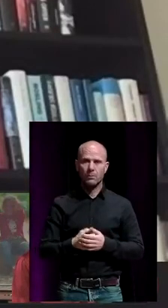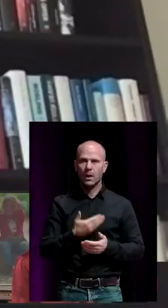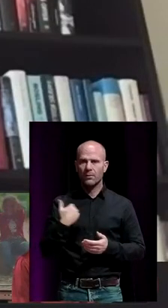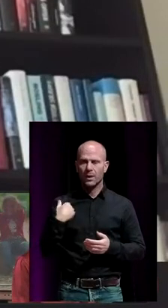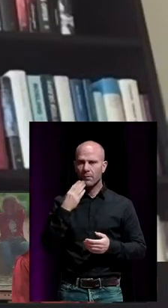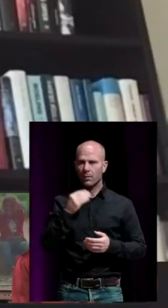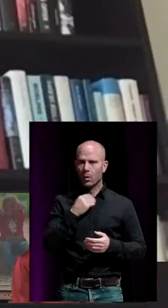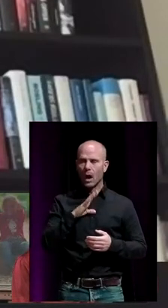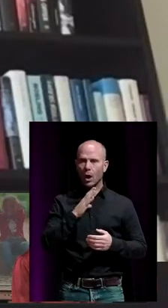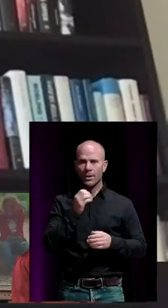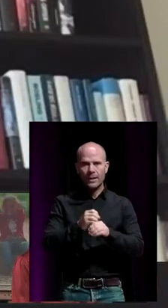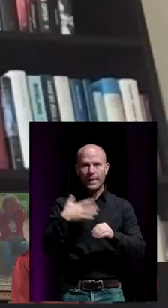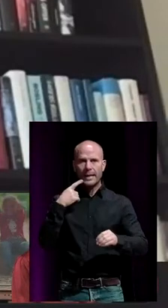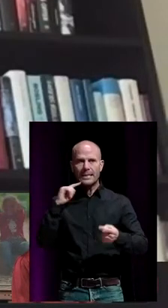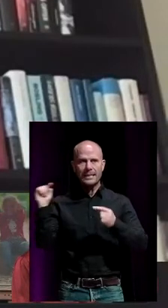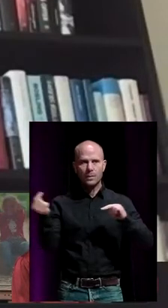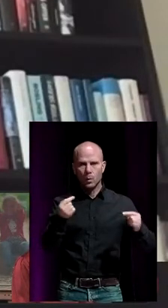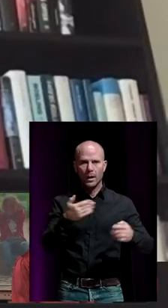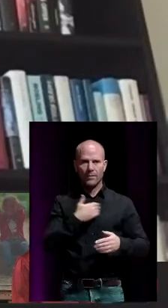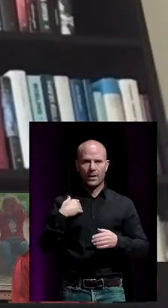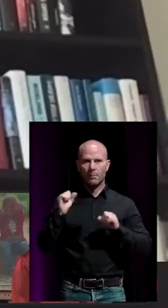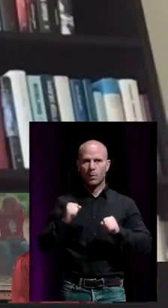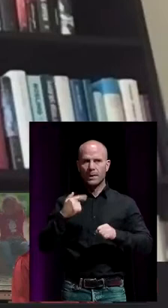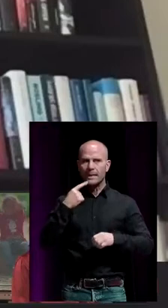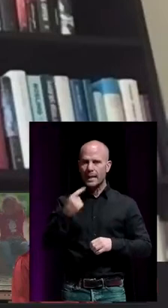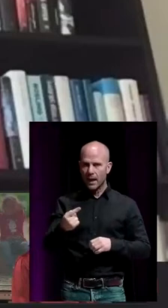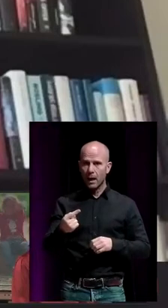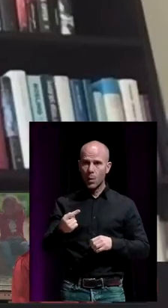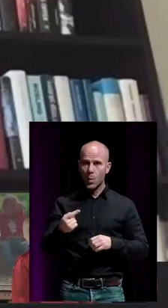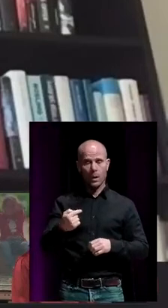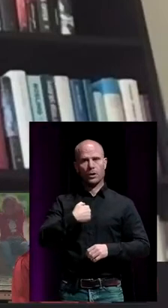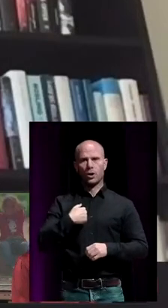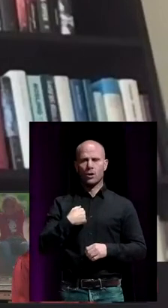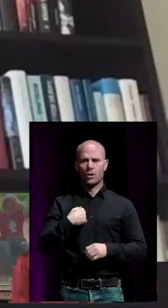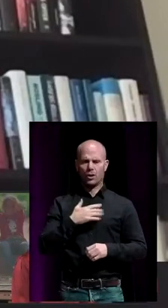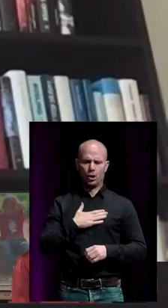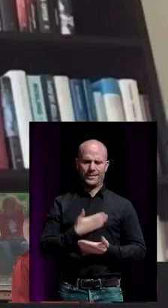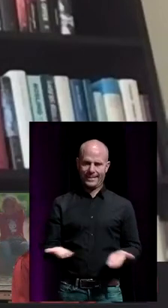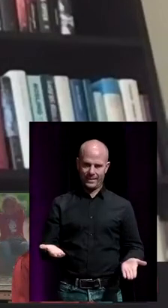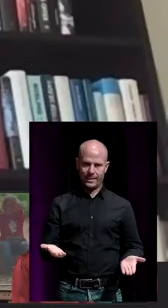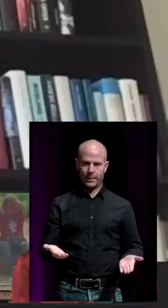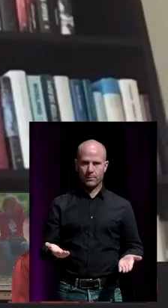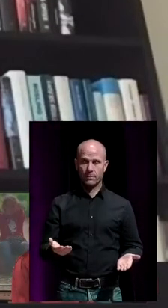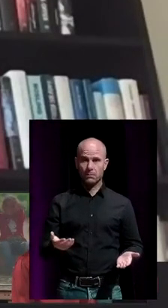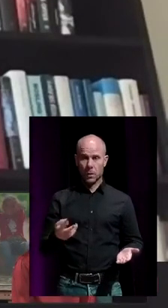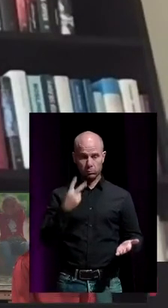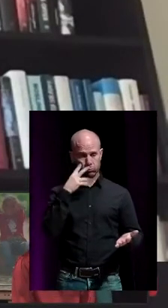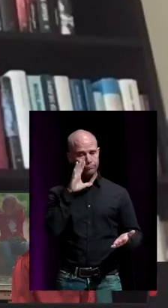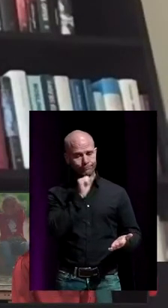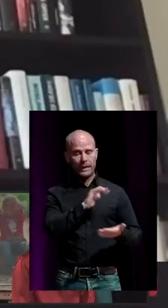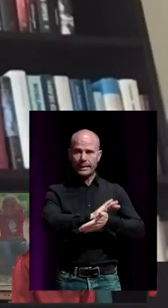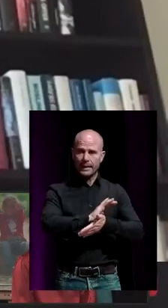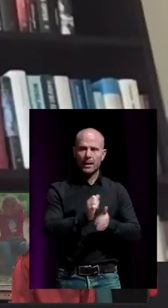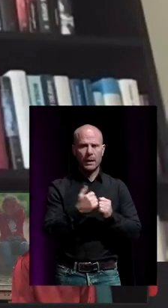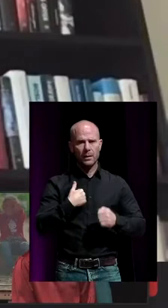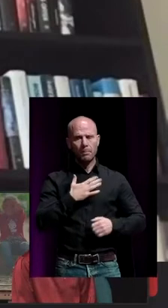en värderingsdiskussion, att vi vågar säga så här ser inte jag på det. Så här står det i tidningen, så här tänker jag om